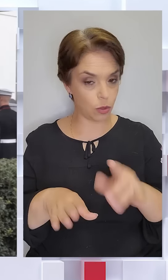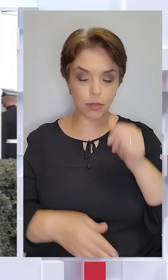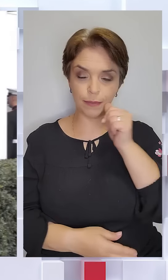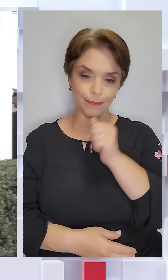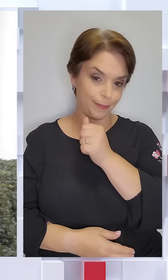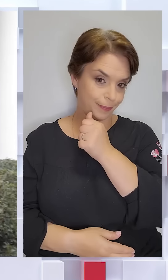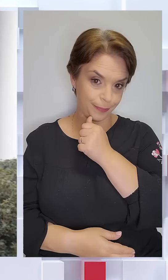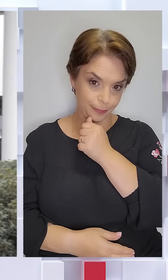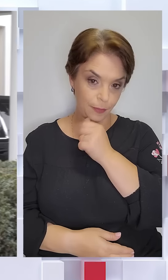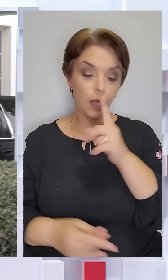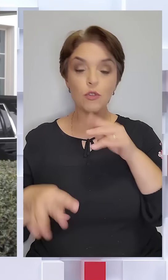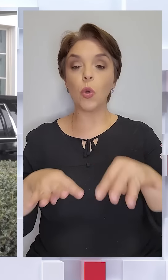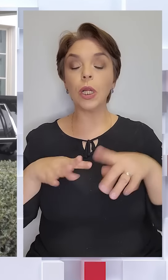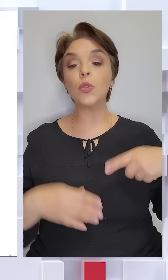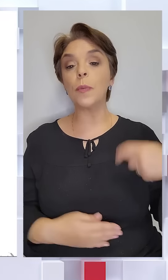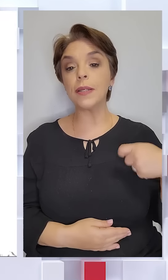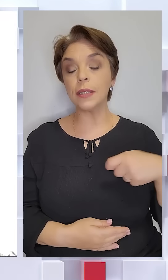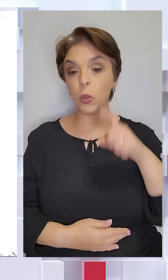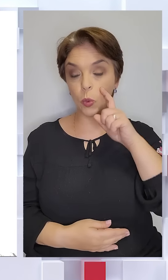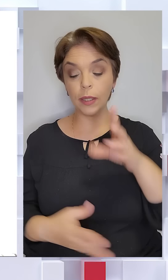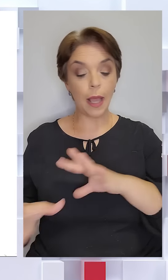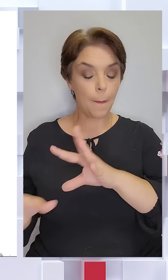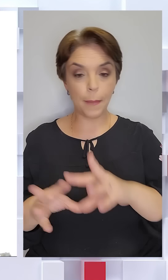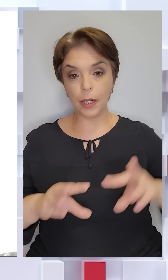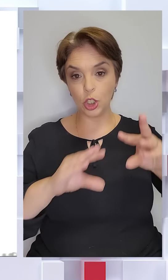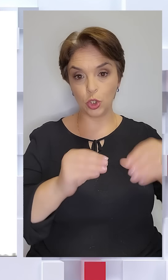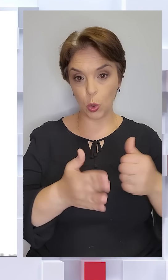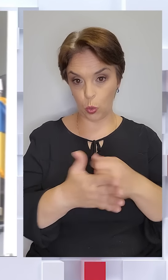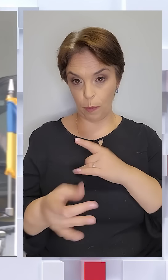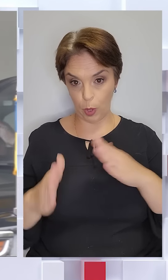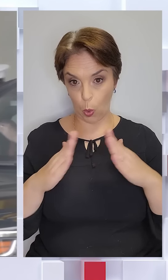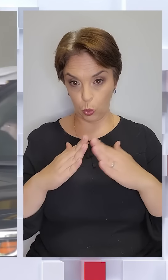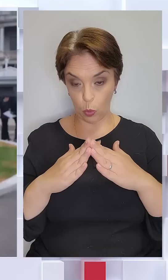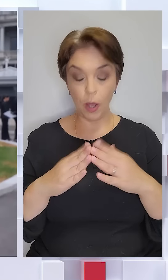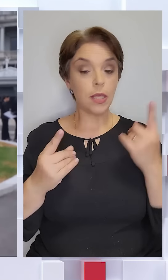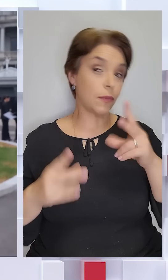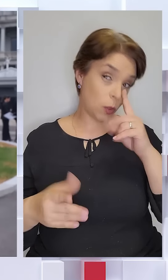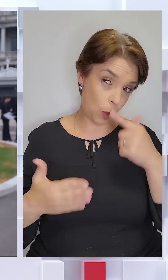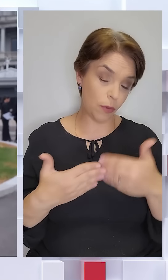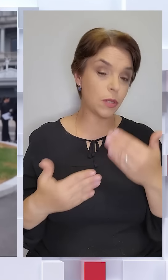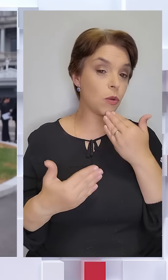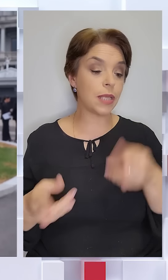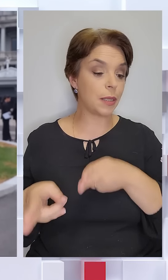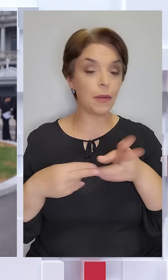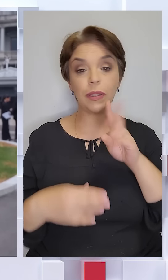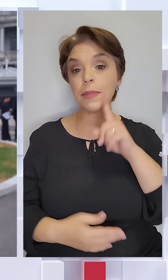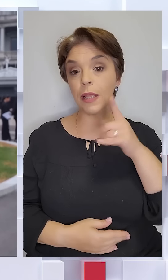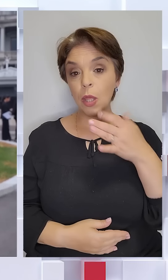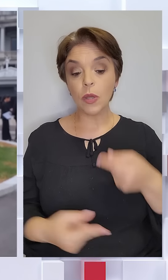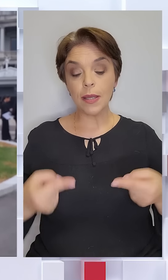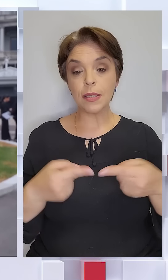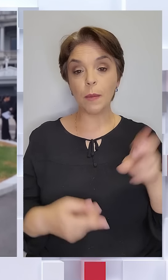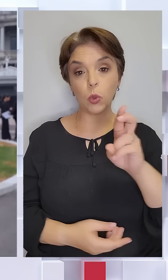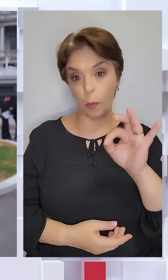за зачиненими дверима. З Конгресу президент України переїжджає до Білого дому. І з великою ймовірністю це останній приїзд Володимира Зеленського